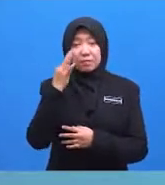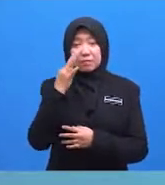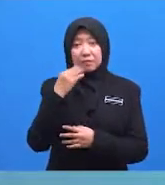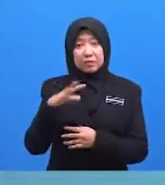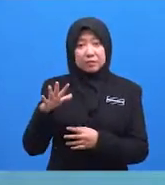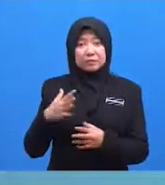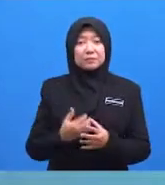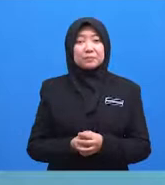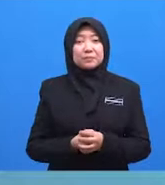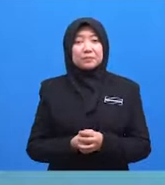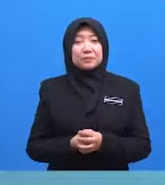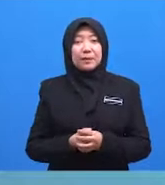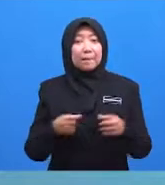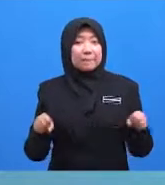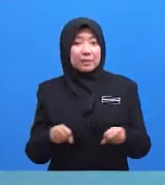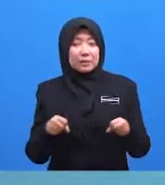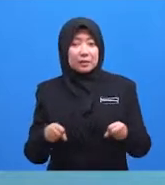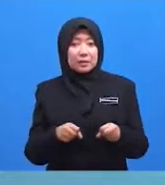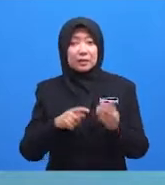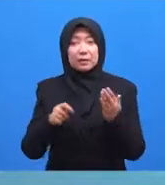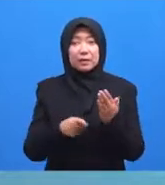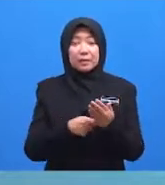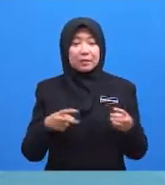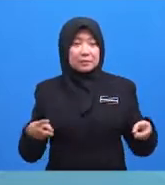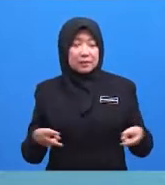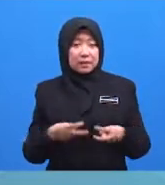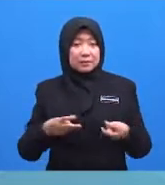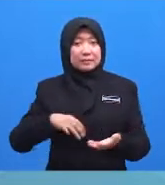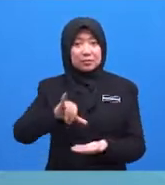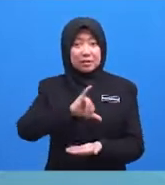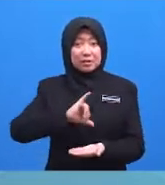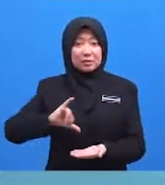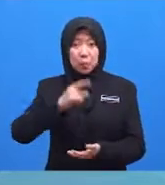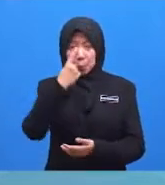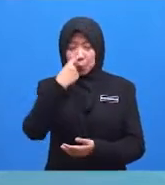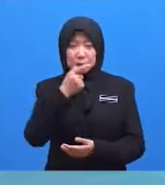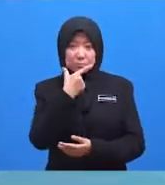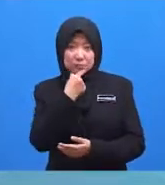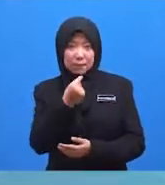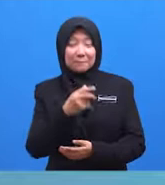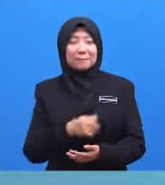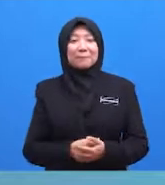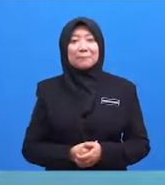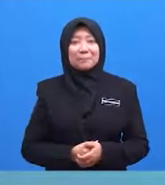yang telah dimasak dan ditambah salad dressing untuk menyedapkan rasanya.